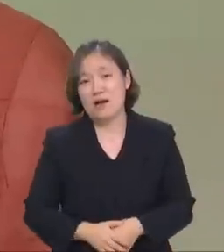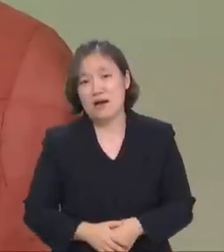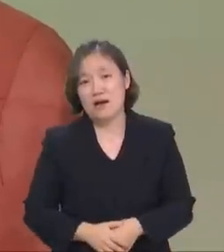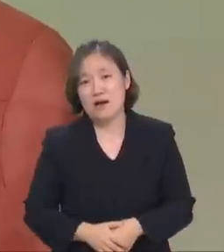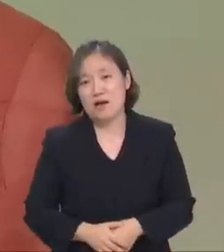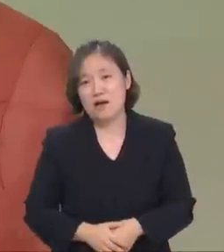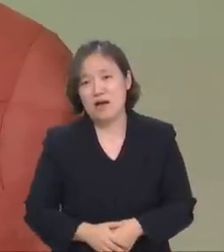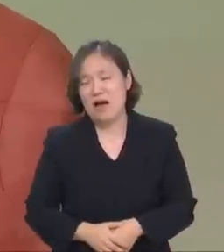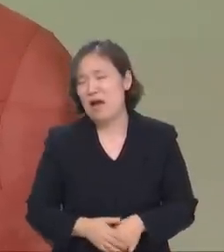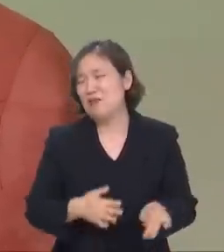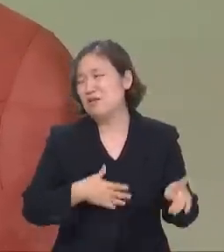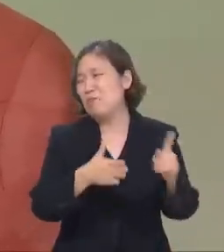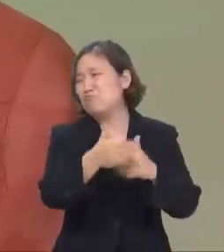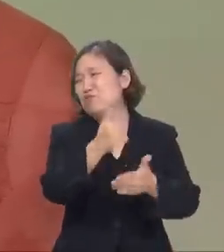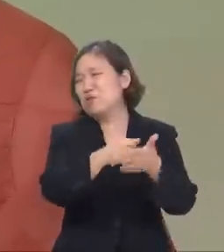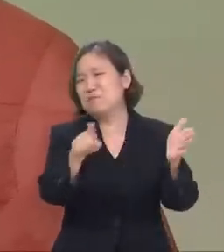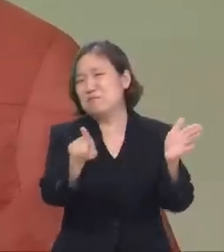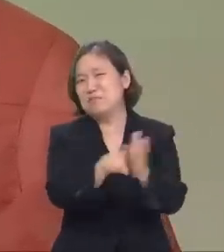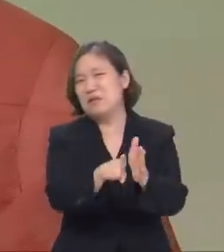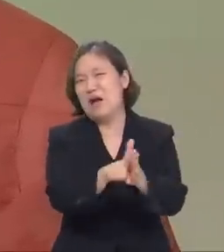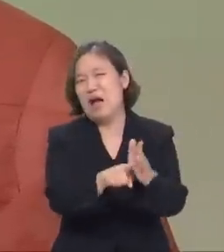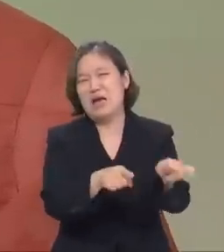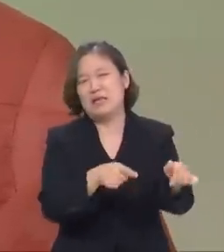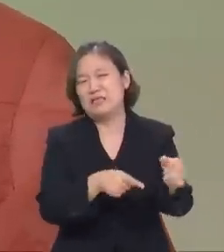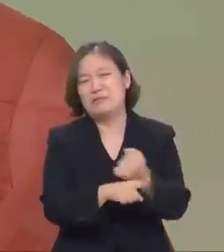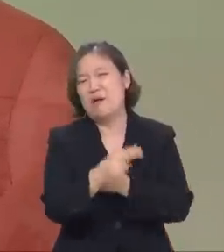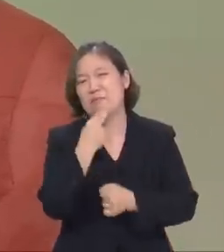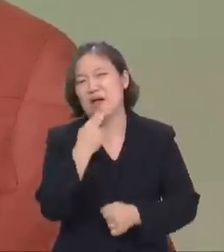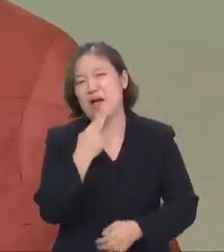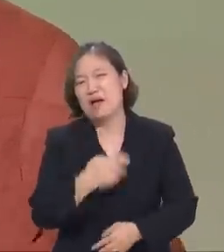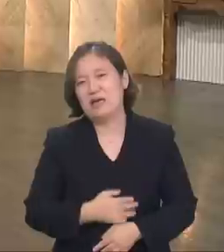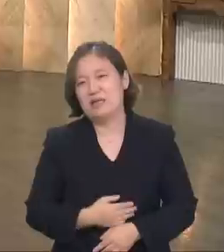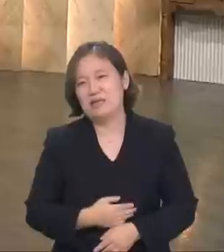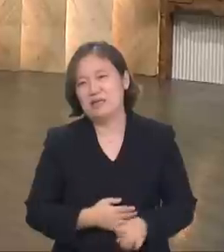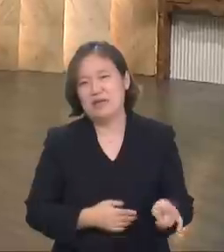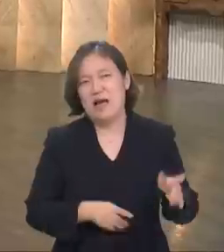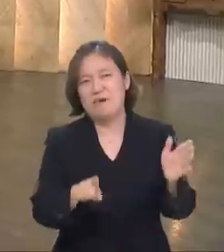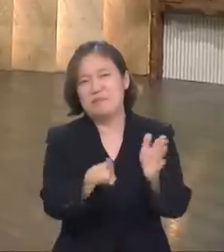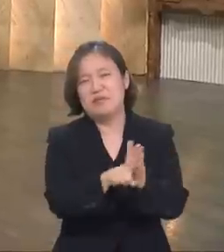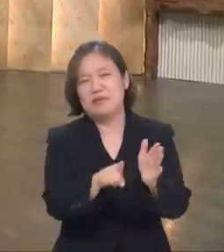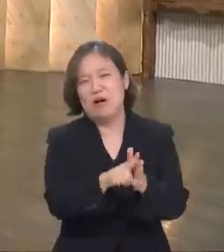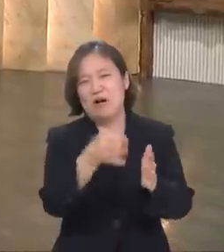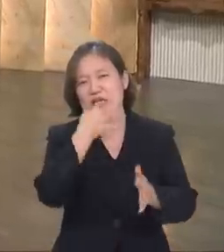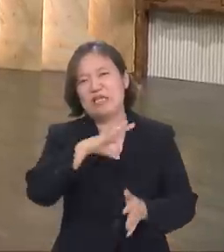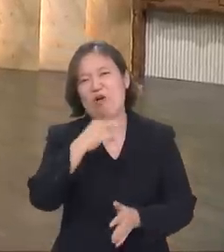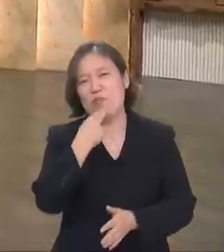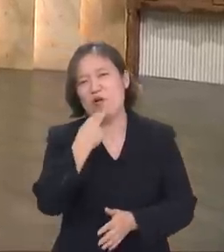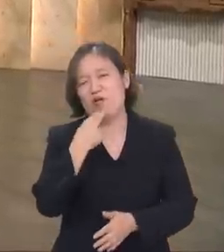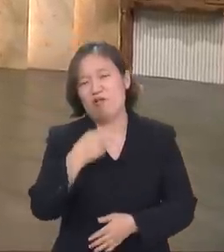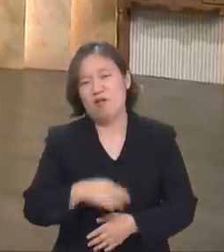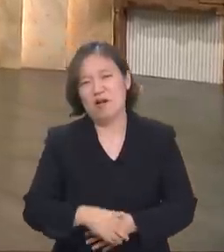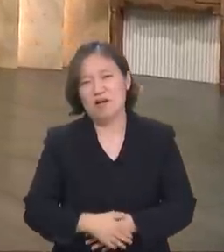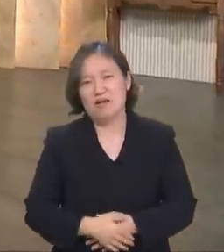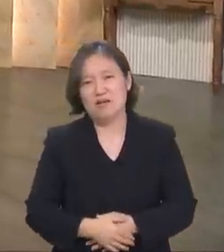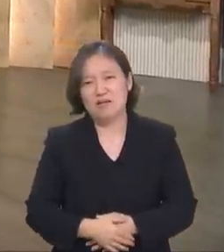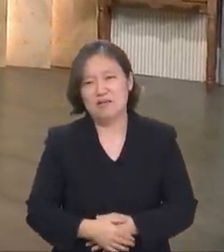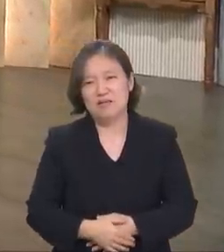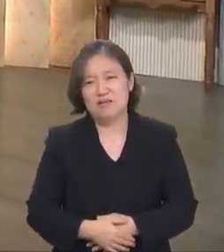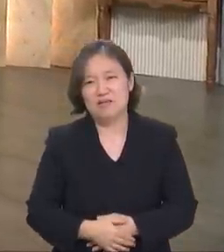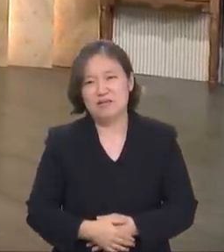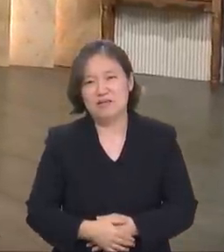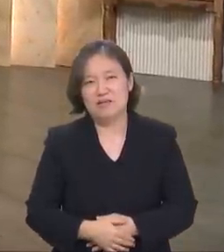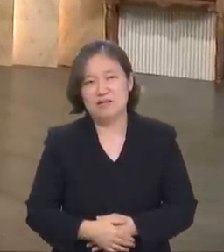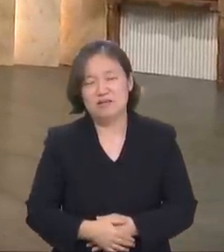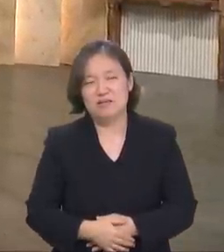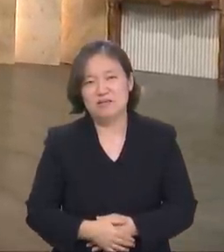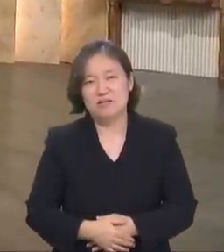부처님 백날 믿어봤자 의미 없구나 부처님 믿어 봤자 어차피 당할